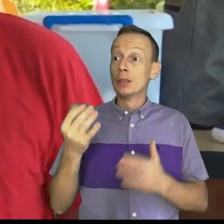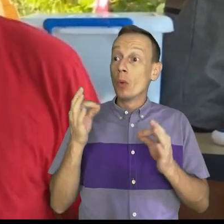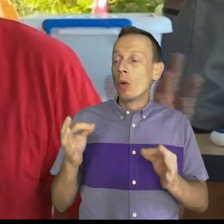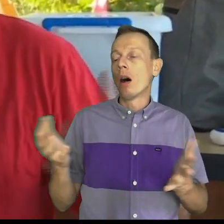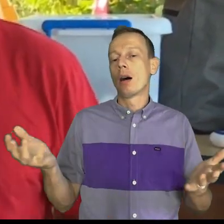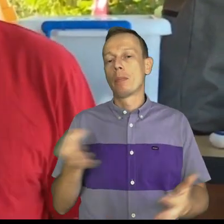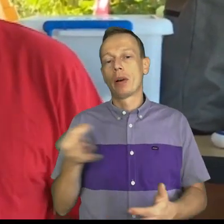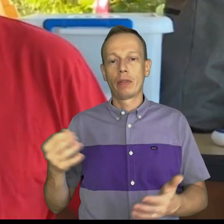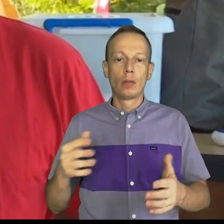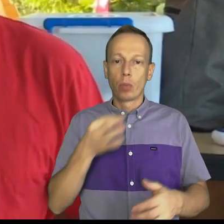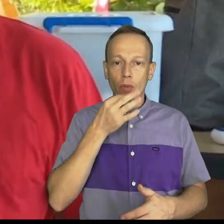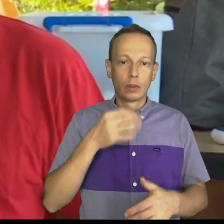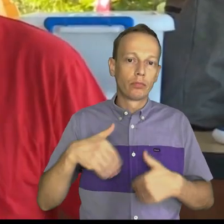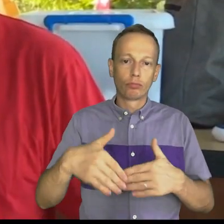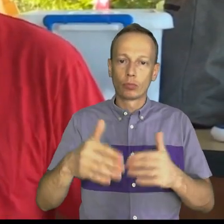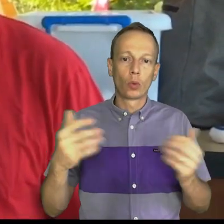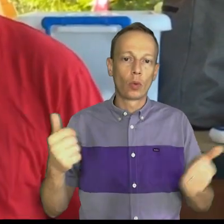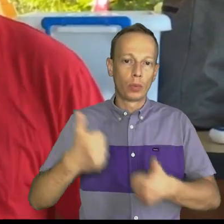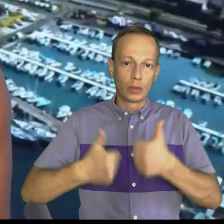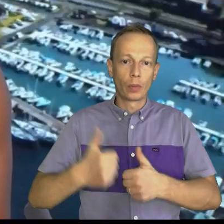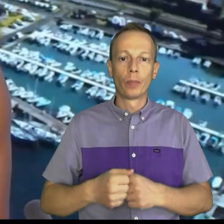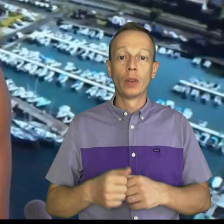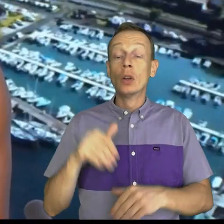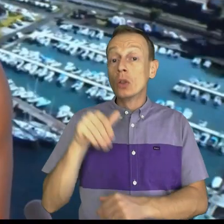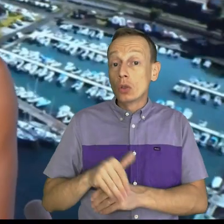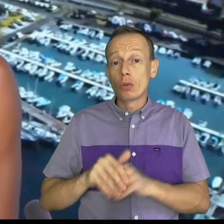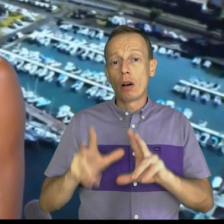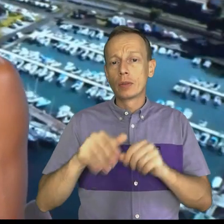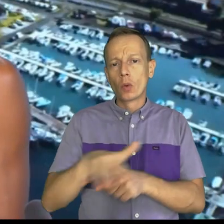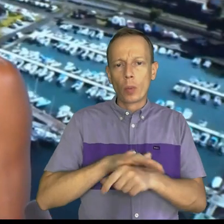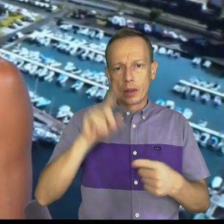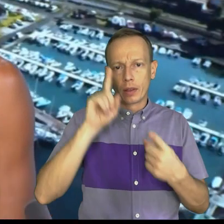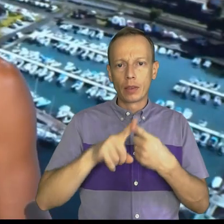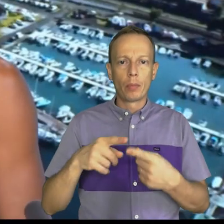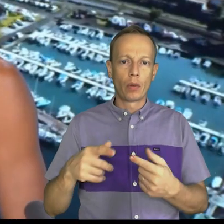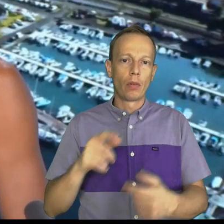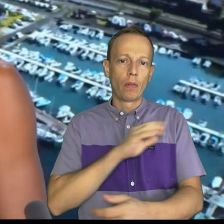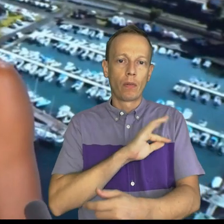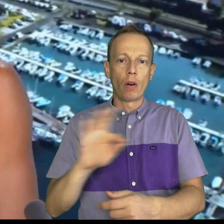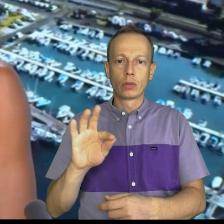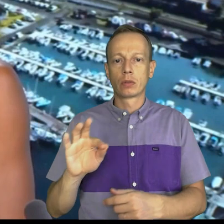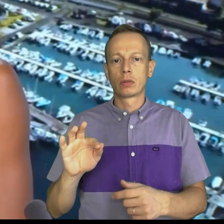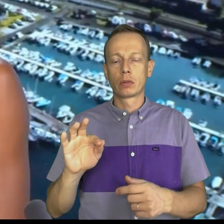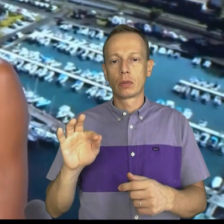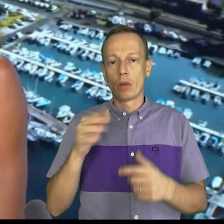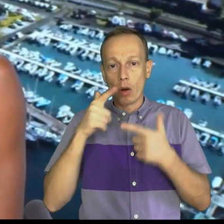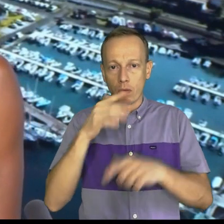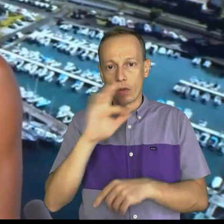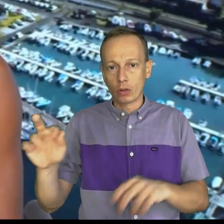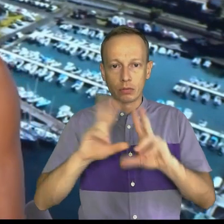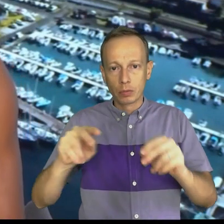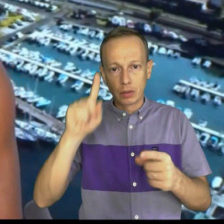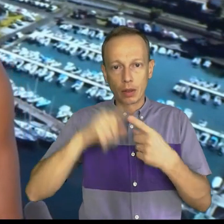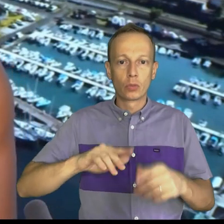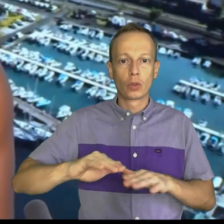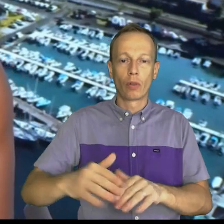Je vois qu'il y a des bonnes conditions. On y va voir. Voilà, retrouvez la page spéciale ce soir, juste après votre journal en français. Et c'est la